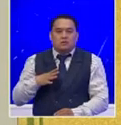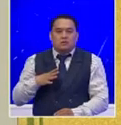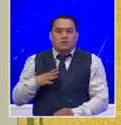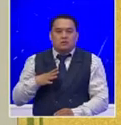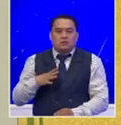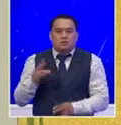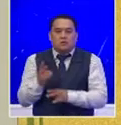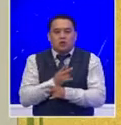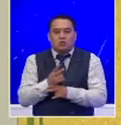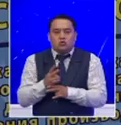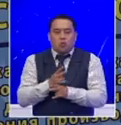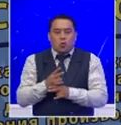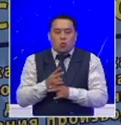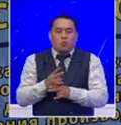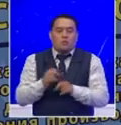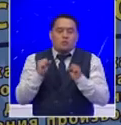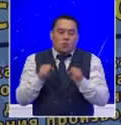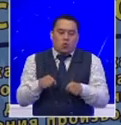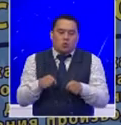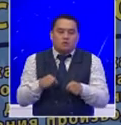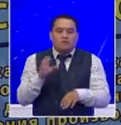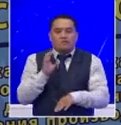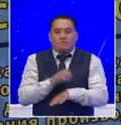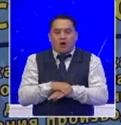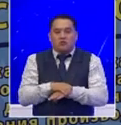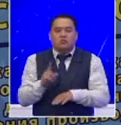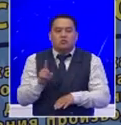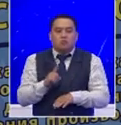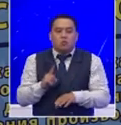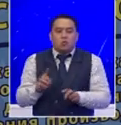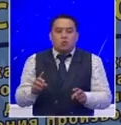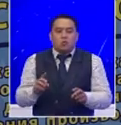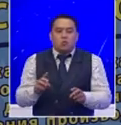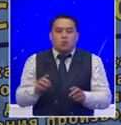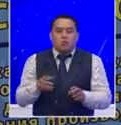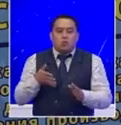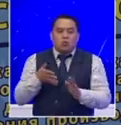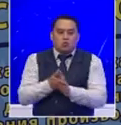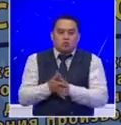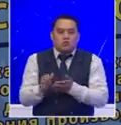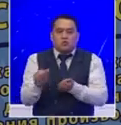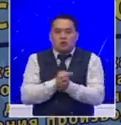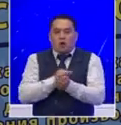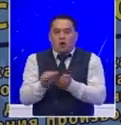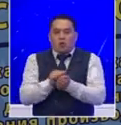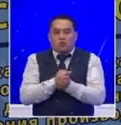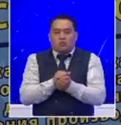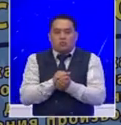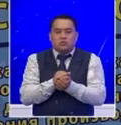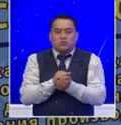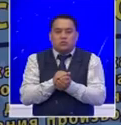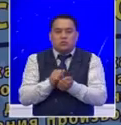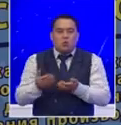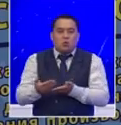Ночной полив организовывает. Когда есть факты, что горит урожай у некоторых крестьян, но